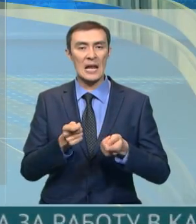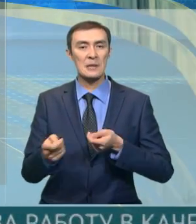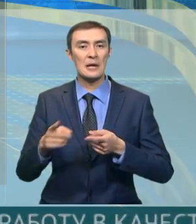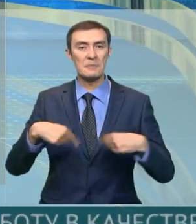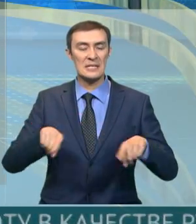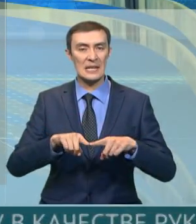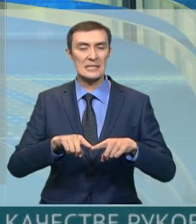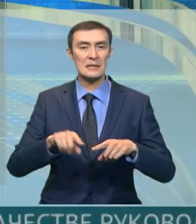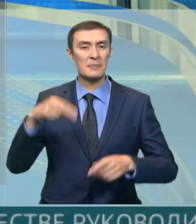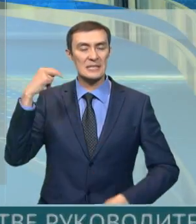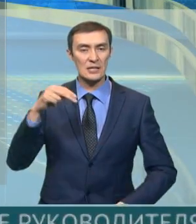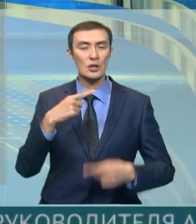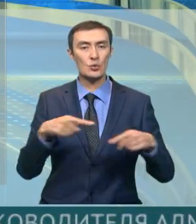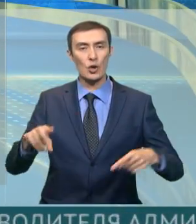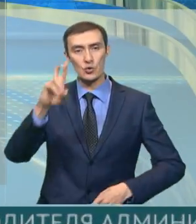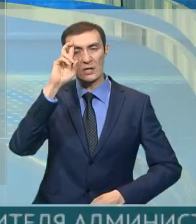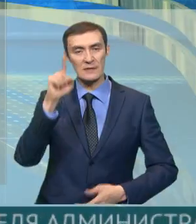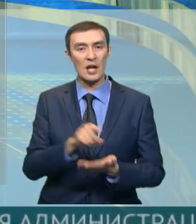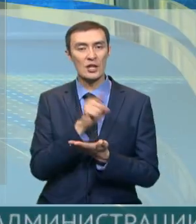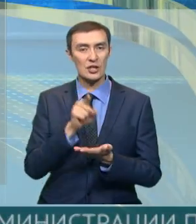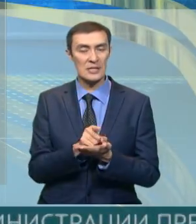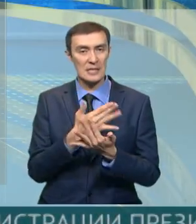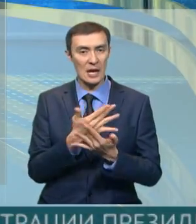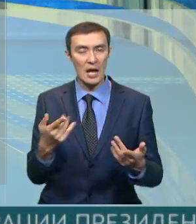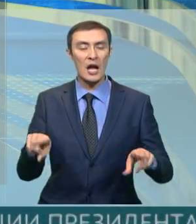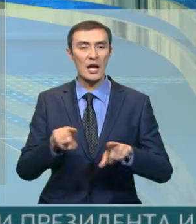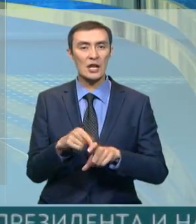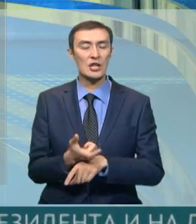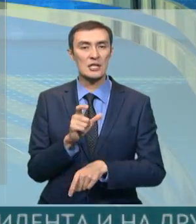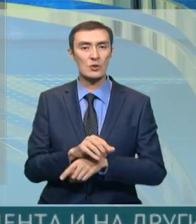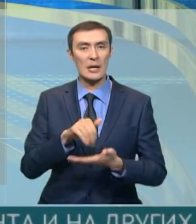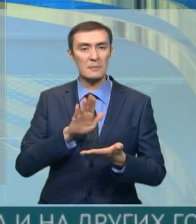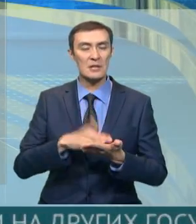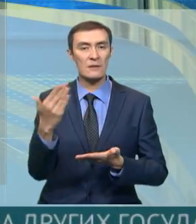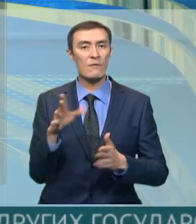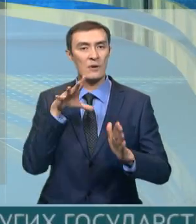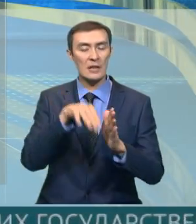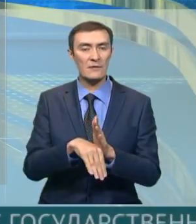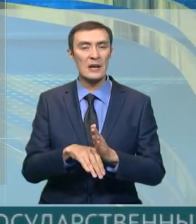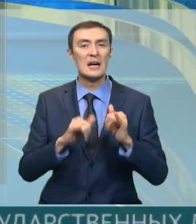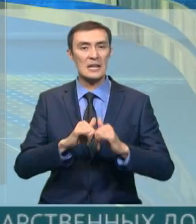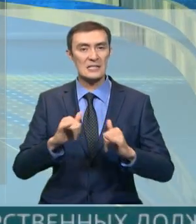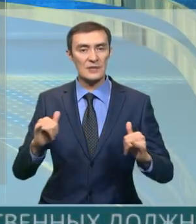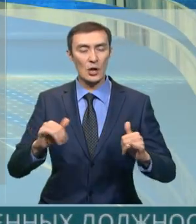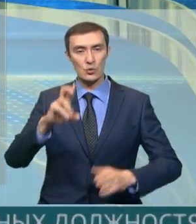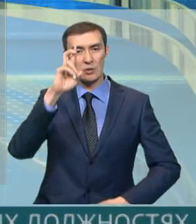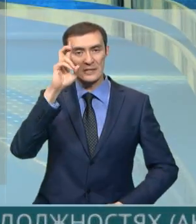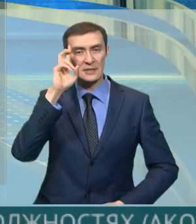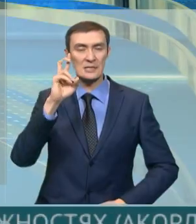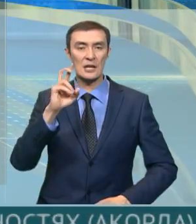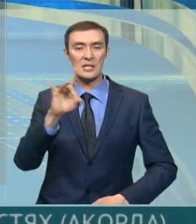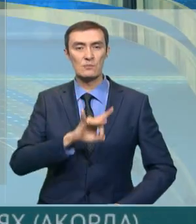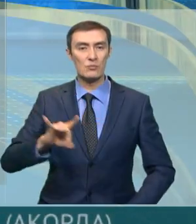администрации президента и на других государственных должностях, а также особо отметил его вклад в становление и развитие